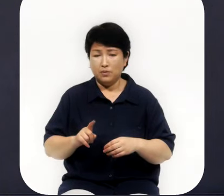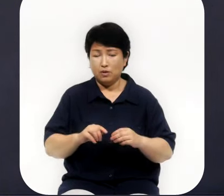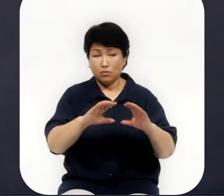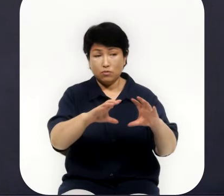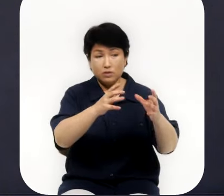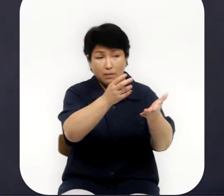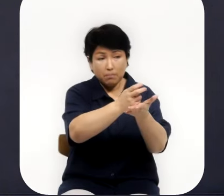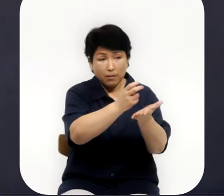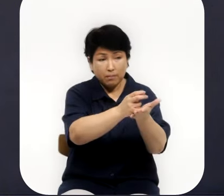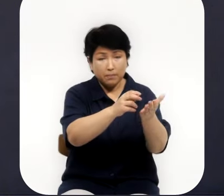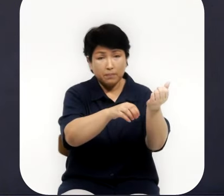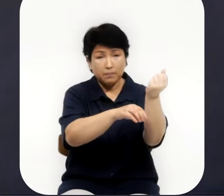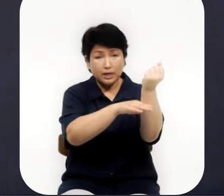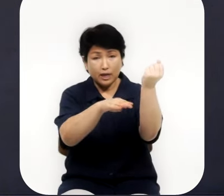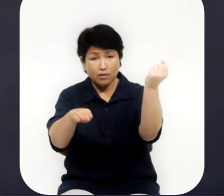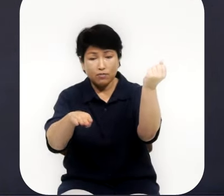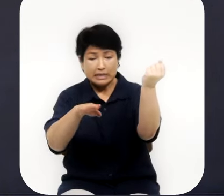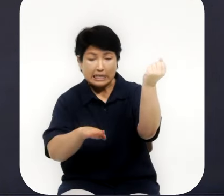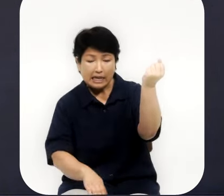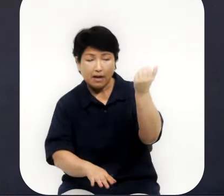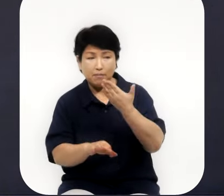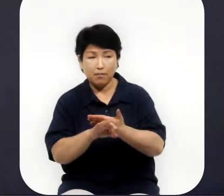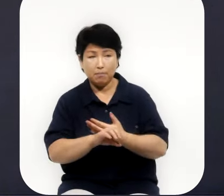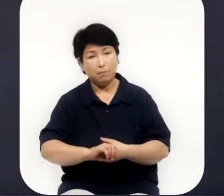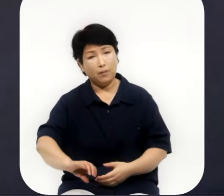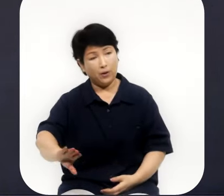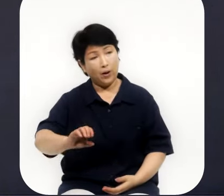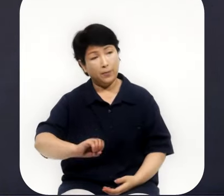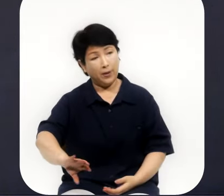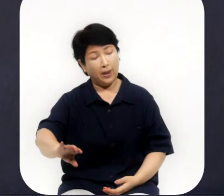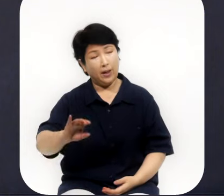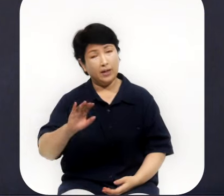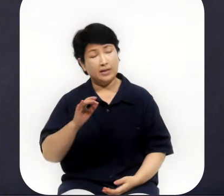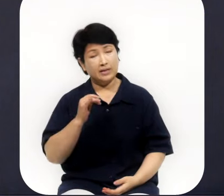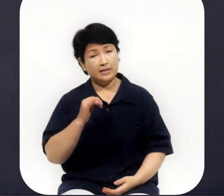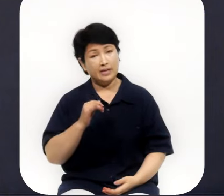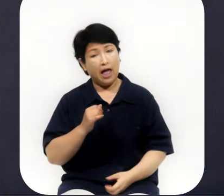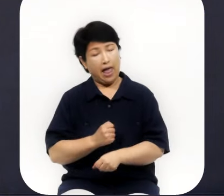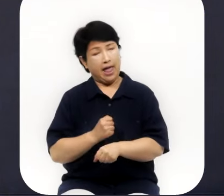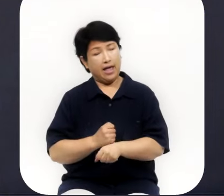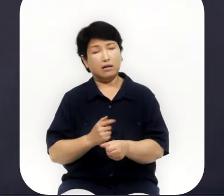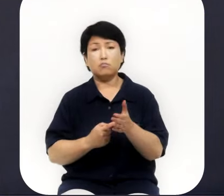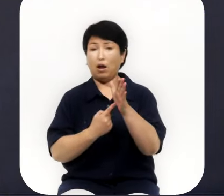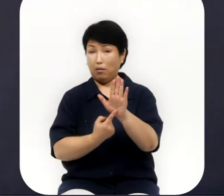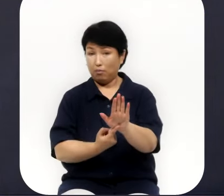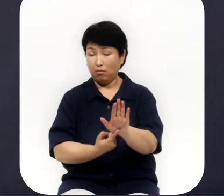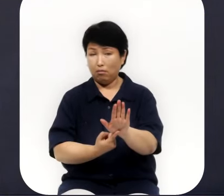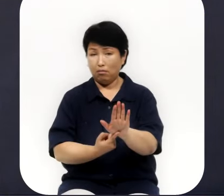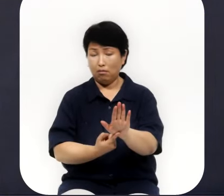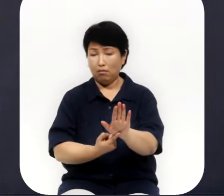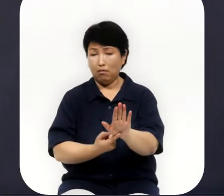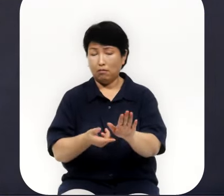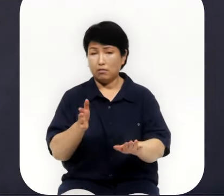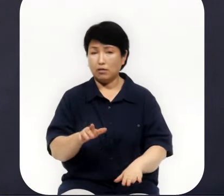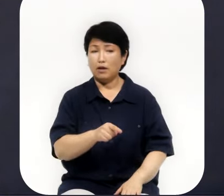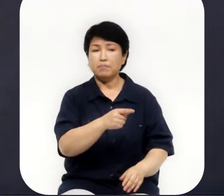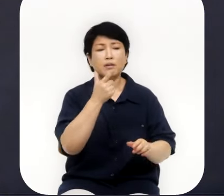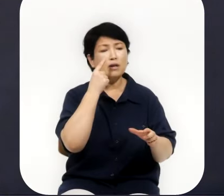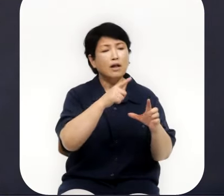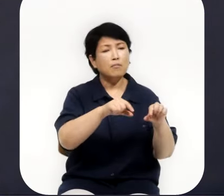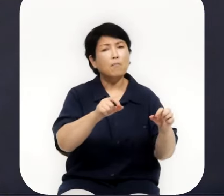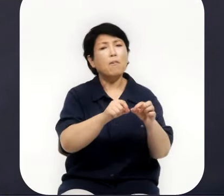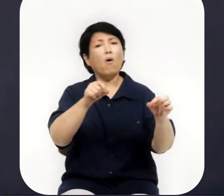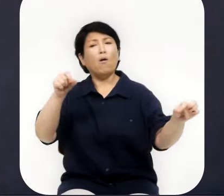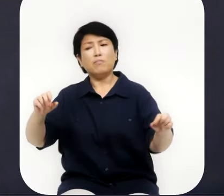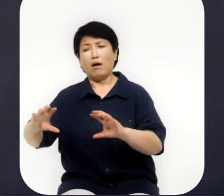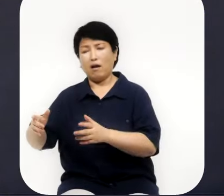국제적인 기준치 이하가 되면 방출해도 되지 않느냐 하는 의견을 제시한 거거든요. 그러면 이제 먼 나라들은